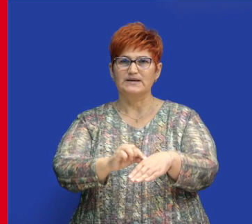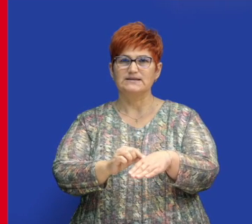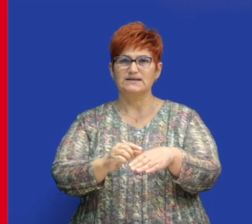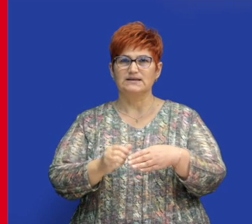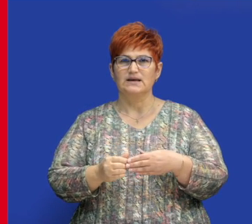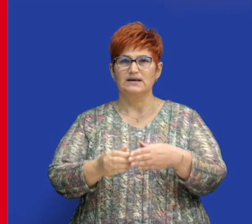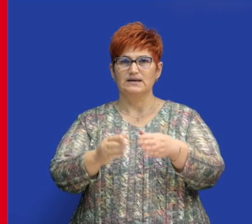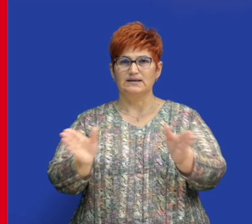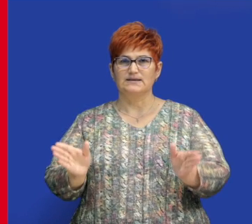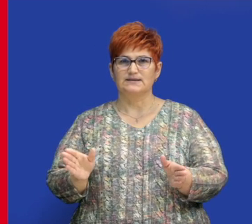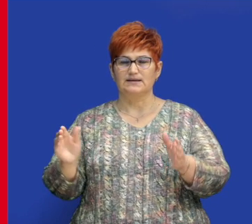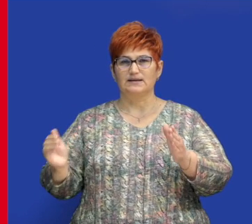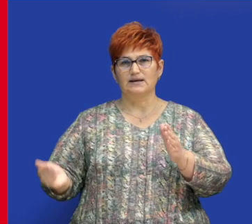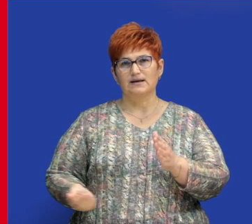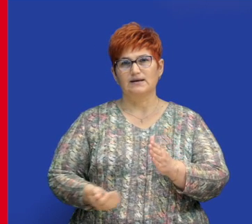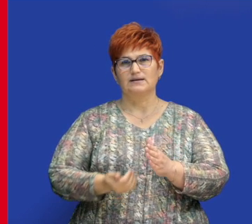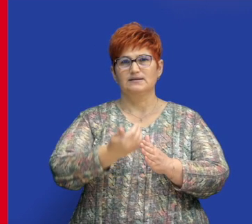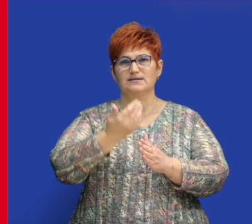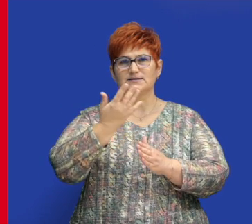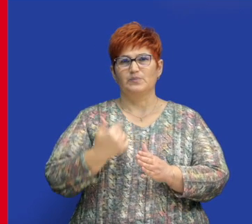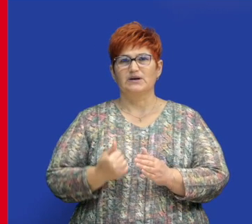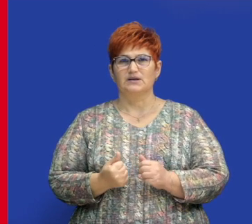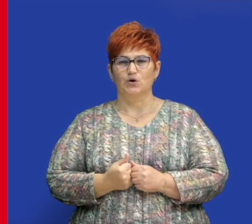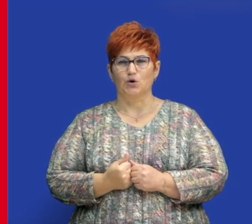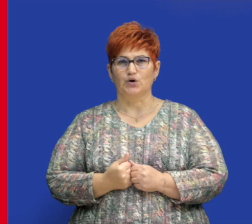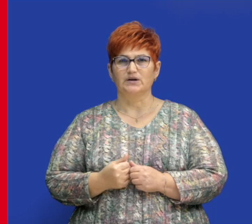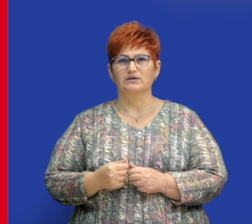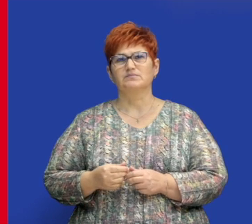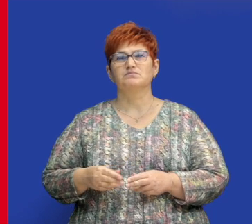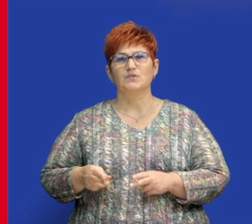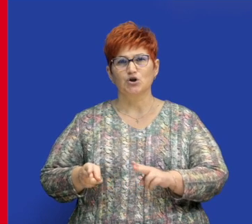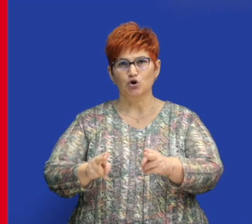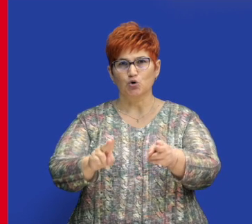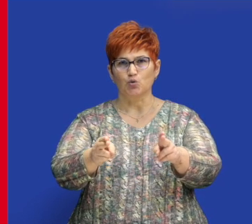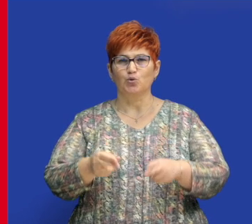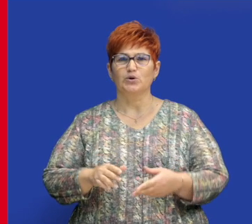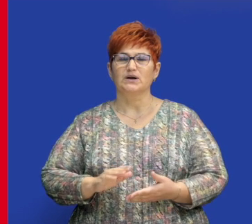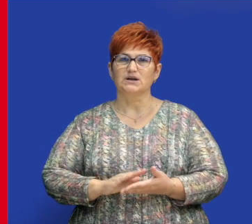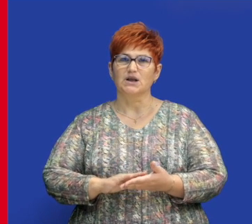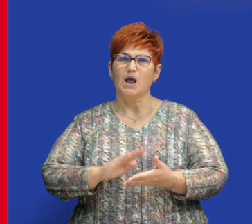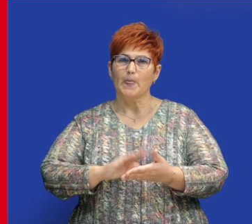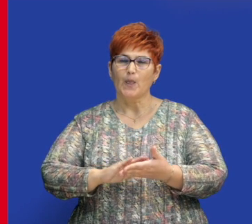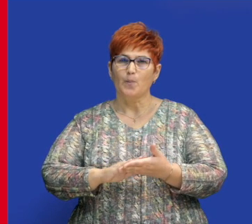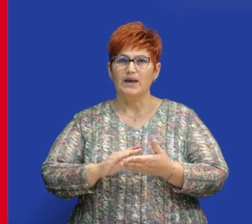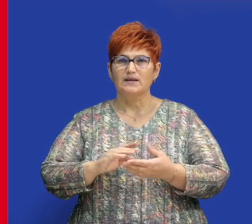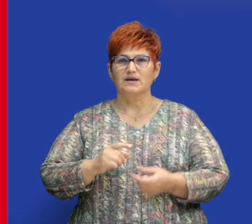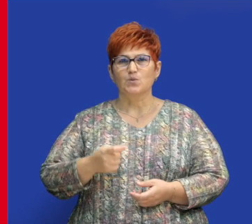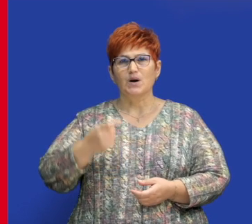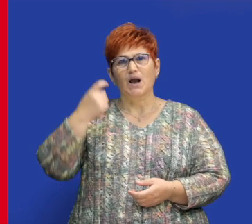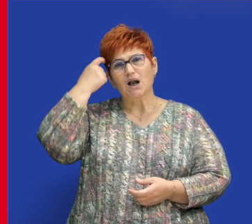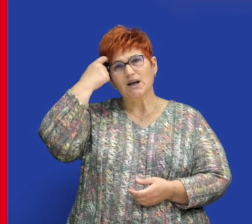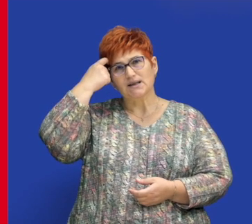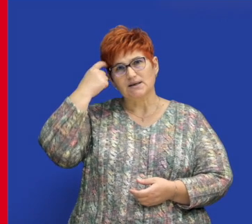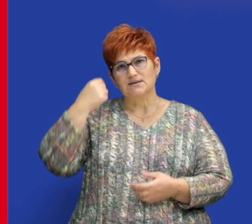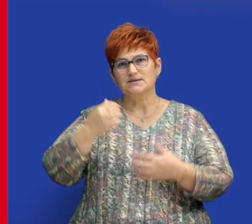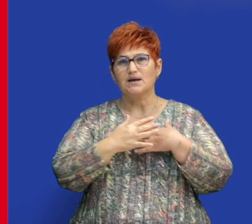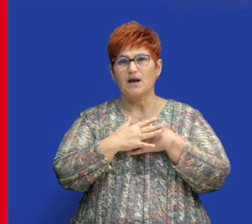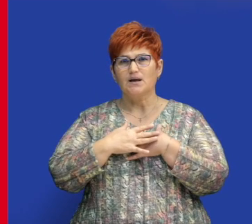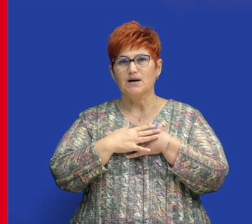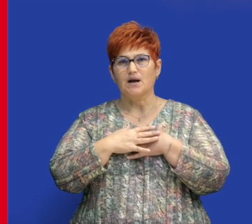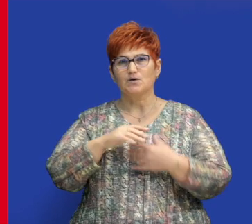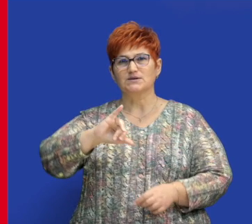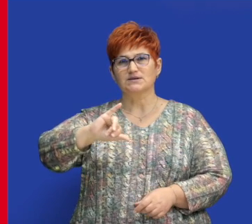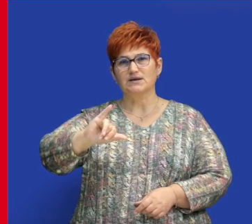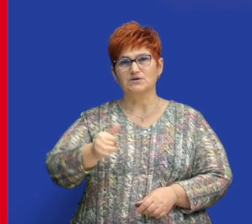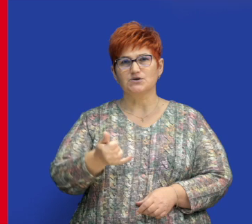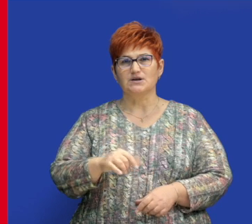számukra. Névjegykártya egyik fele angol, a másik francia vagy flamand. Cseréjük általános szokás.